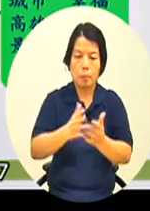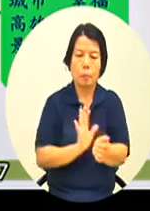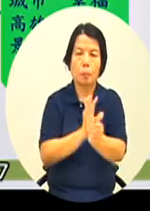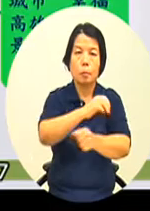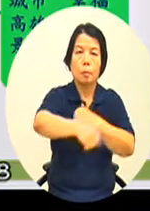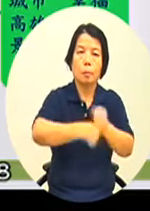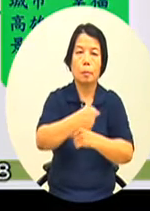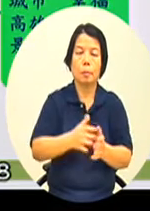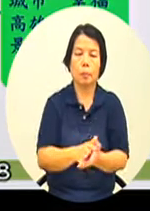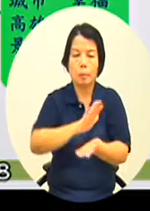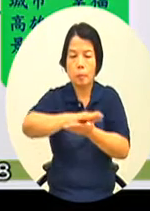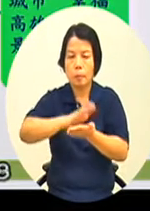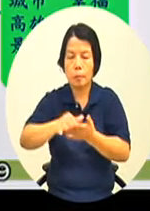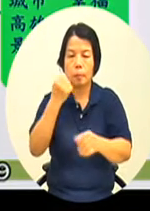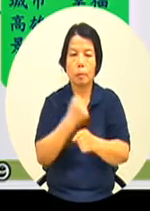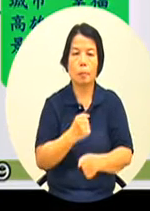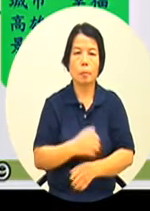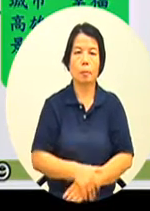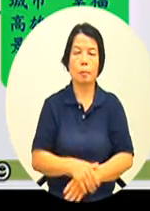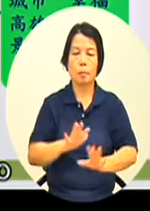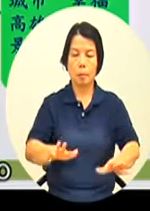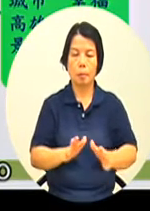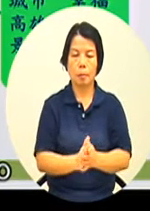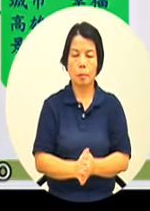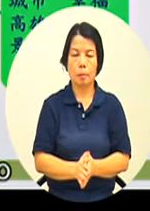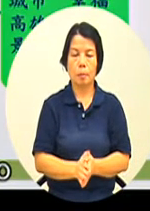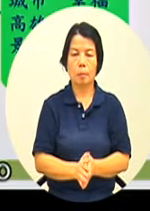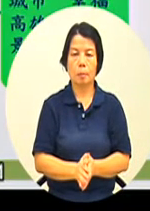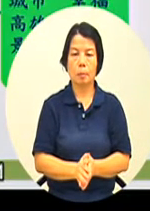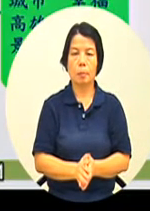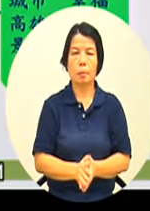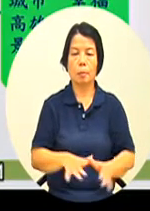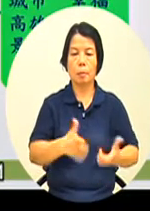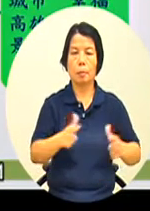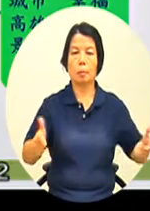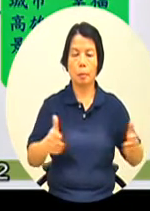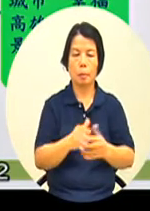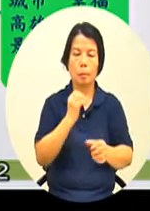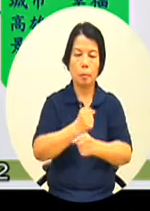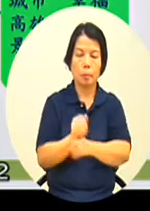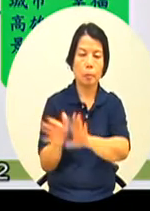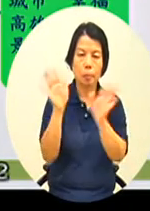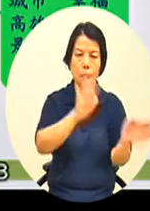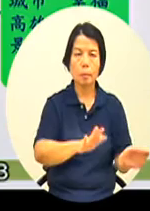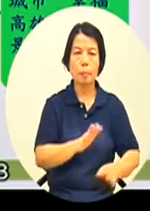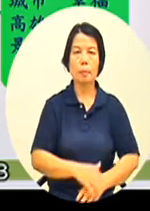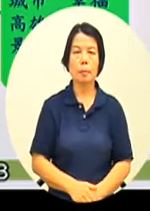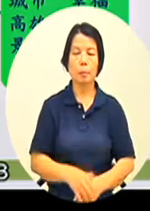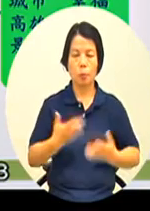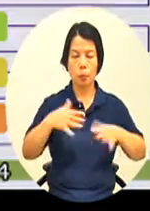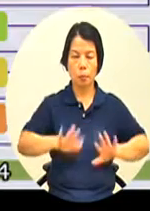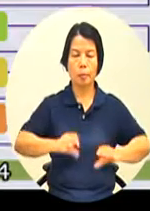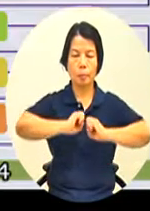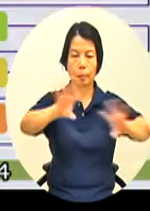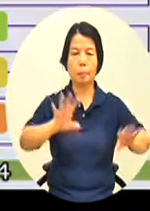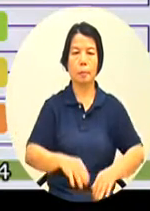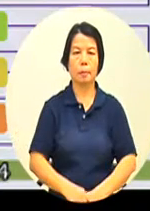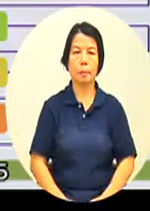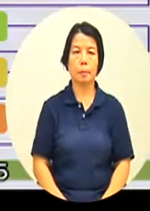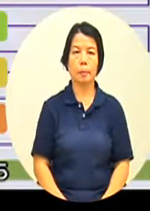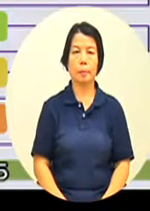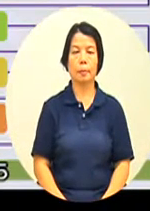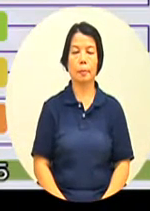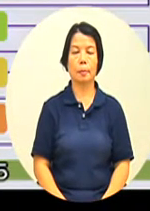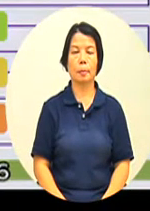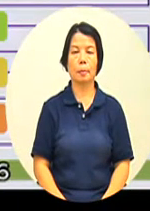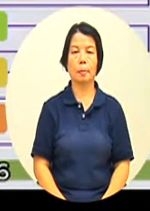廉政工作。以下我们仅就我们各项工作的推动情形来跟各位做报告。